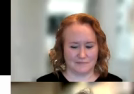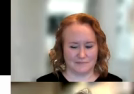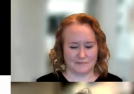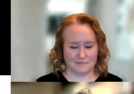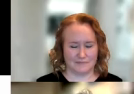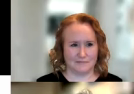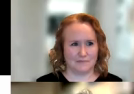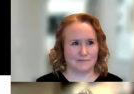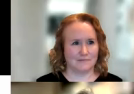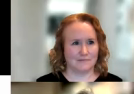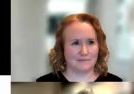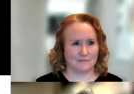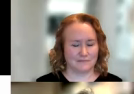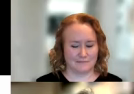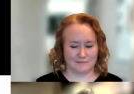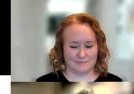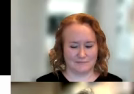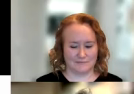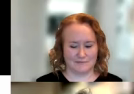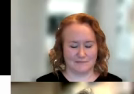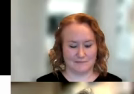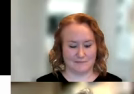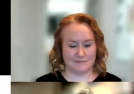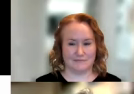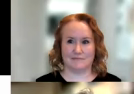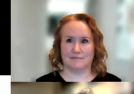og informasjon I Bufdir videreføres. Også en veldig viktig